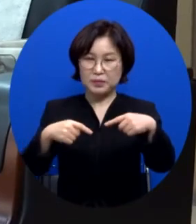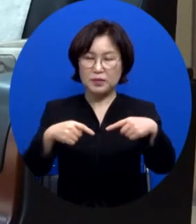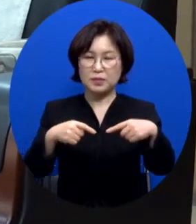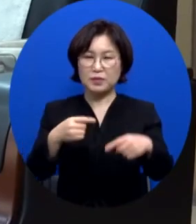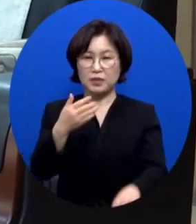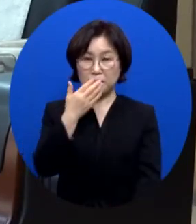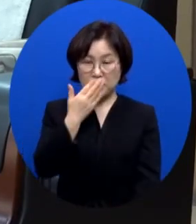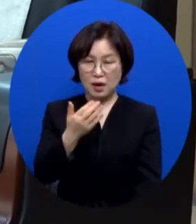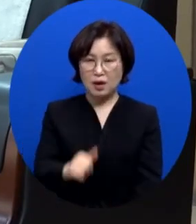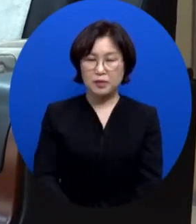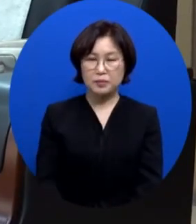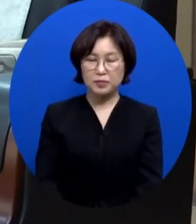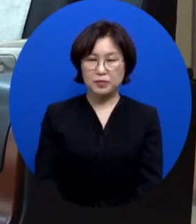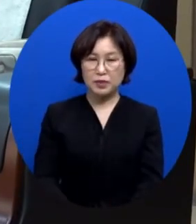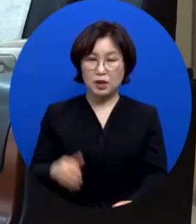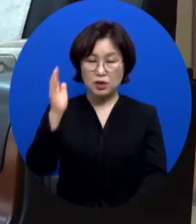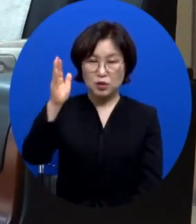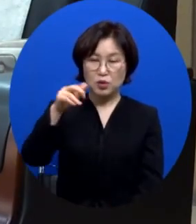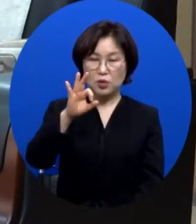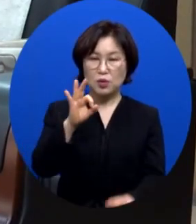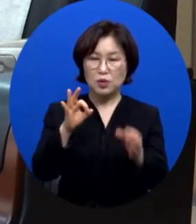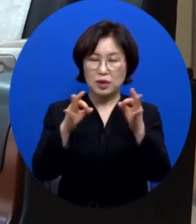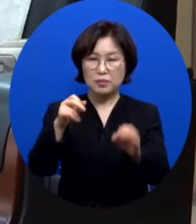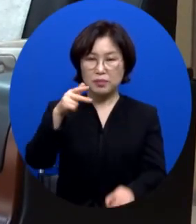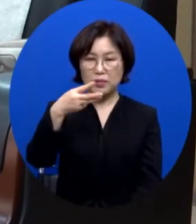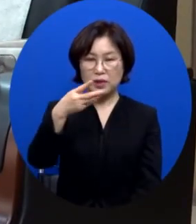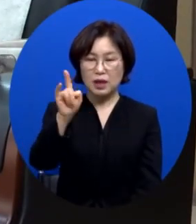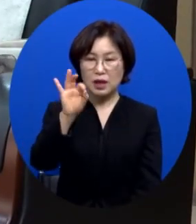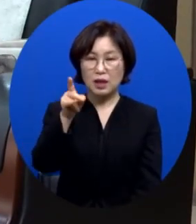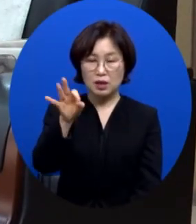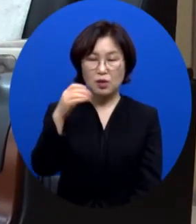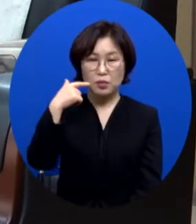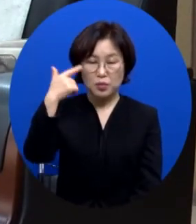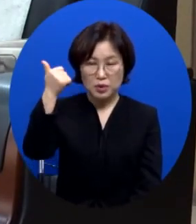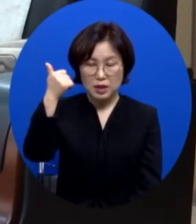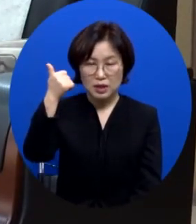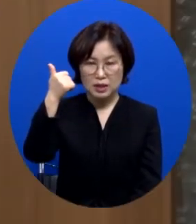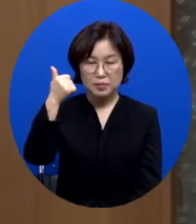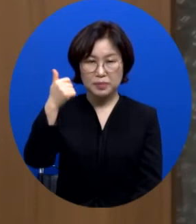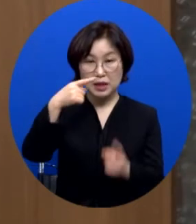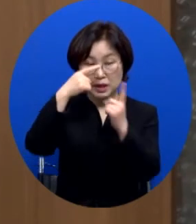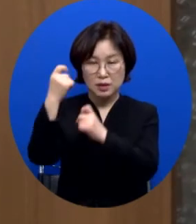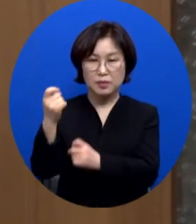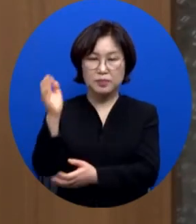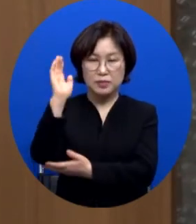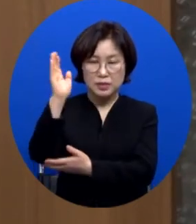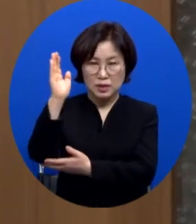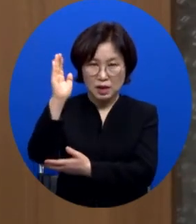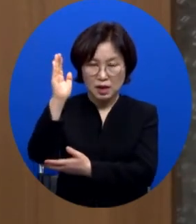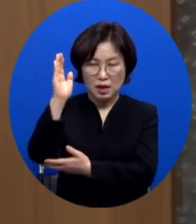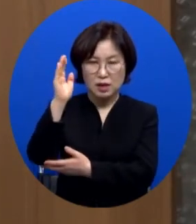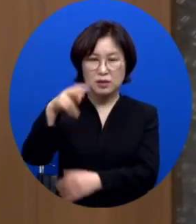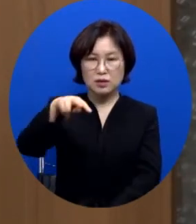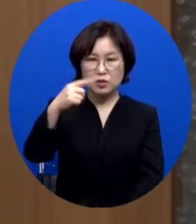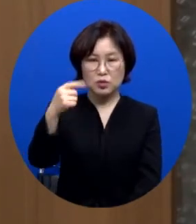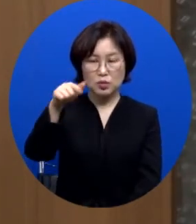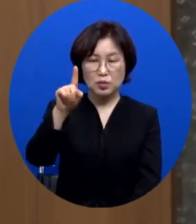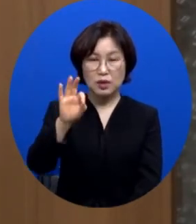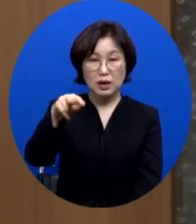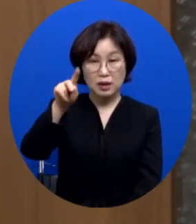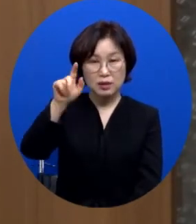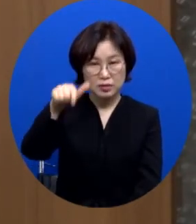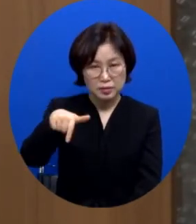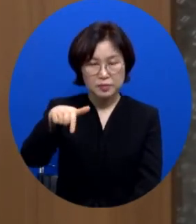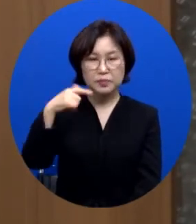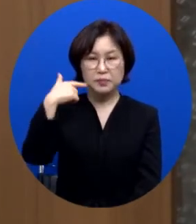설교는 김태형 목사님, 한교총 증경회장님이시고 또 기념사는 이 17개 광역시도